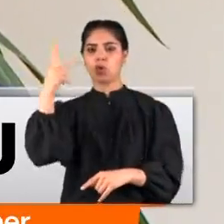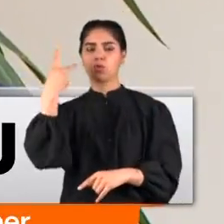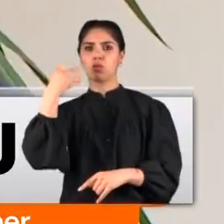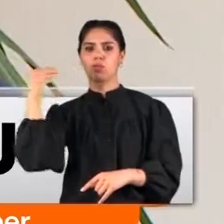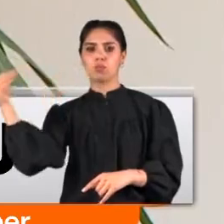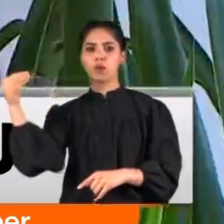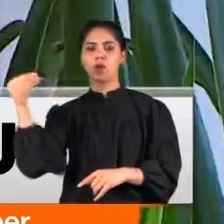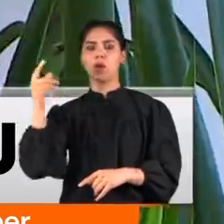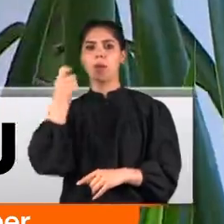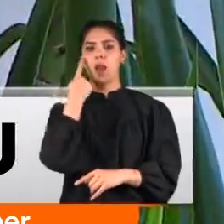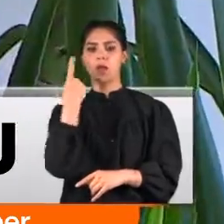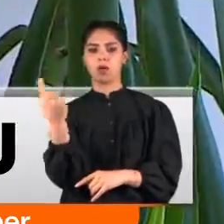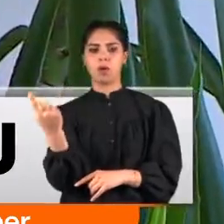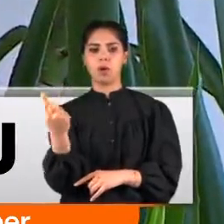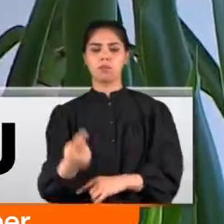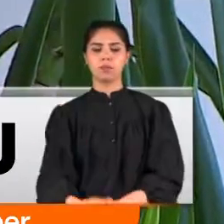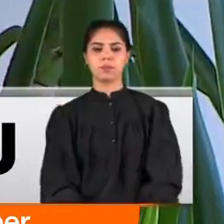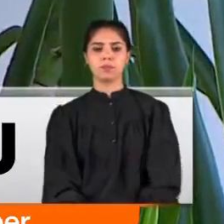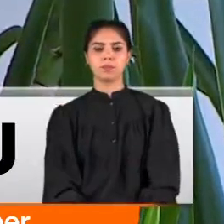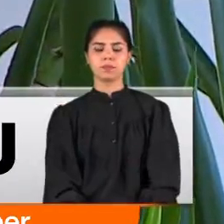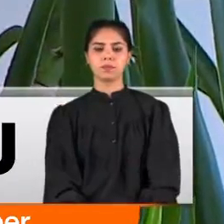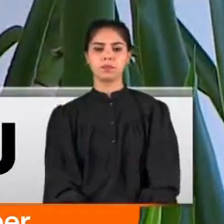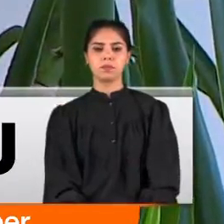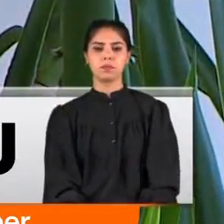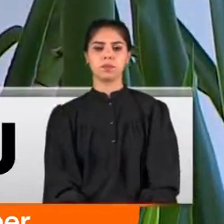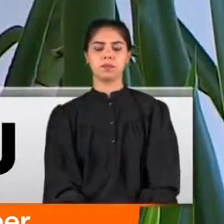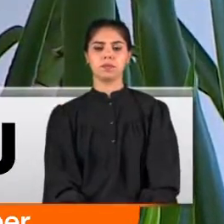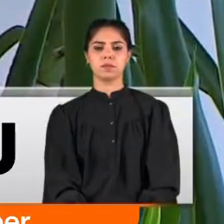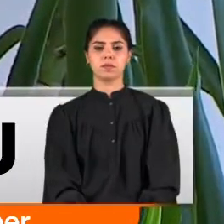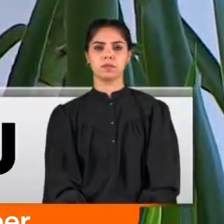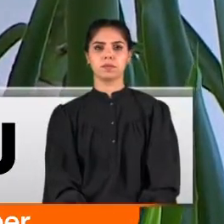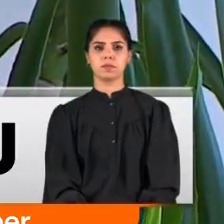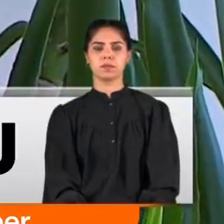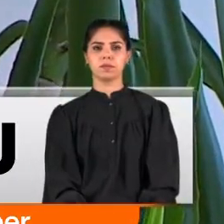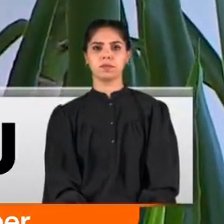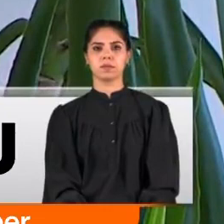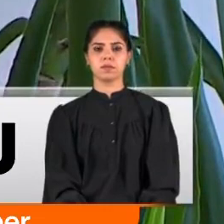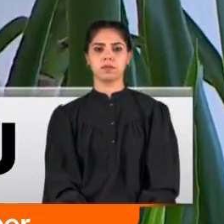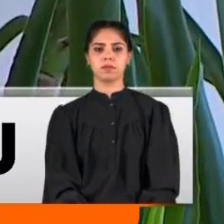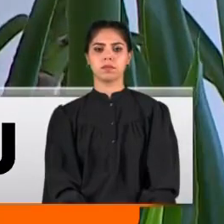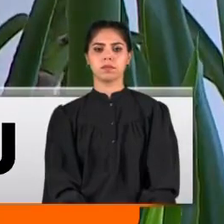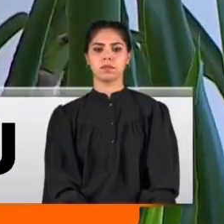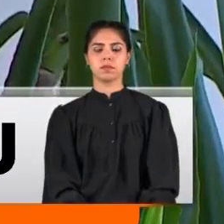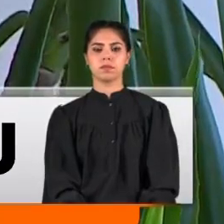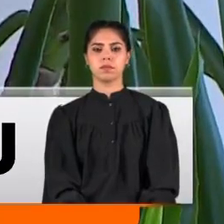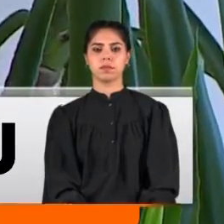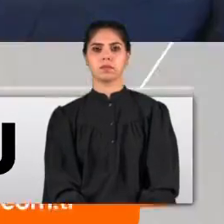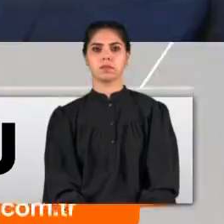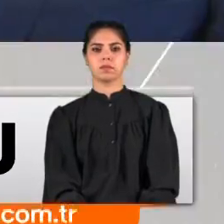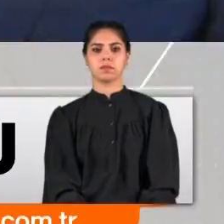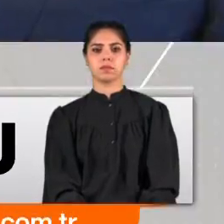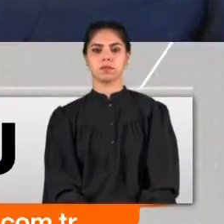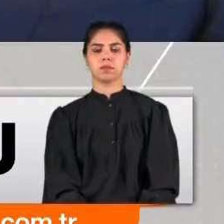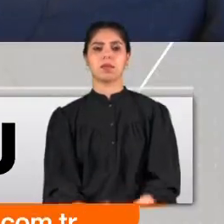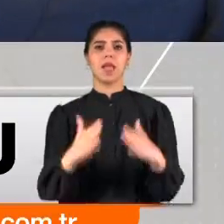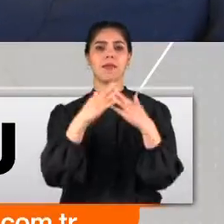3 milyon TL şeklinde de elimizde şu an davadan başka bir şey yok Çok sinir bozucu bize büyük travma Yaşattılar